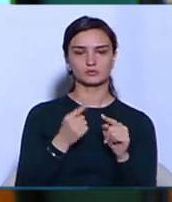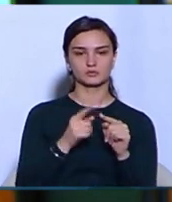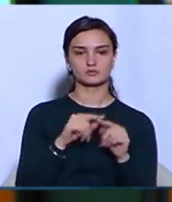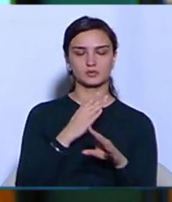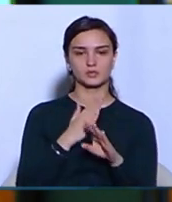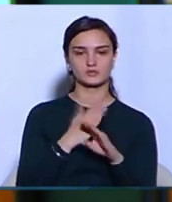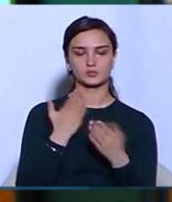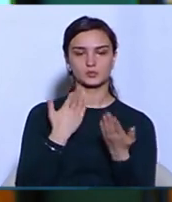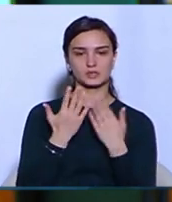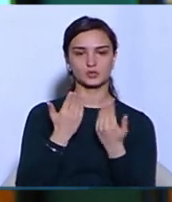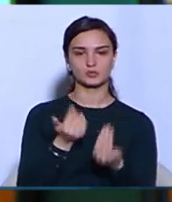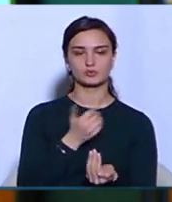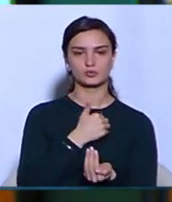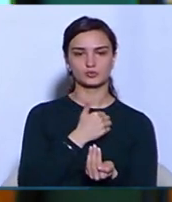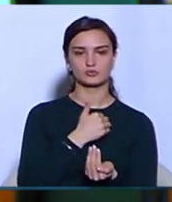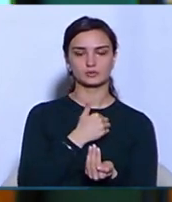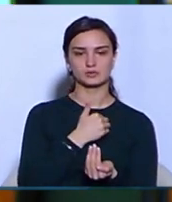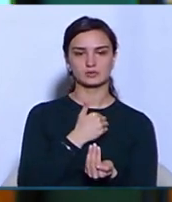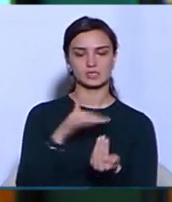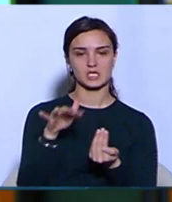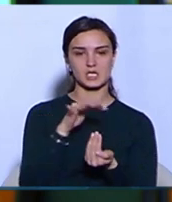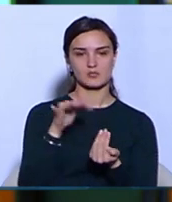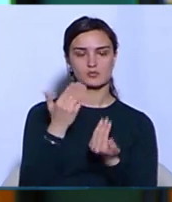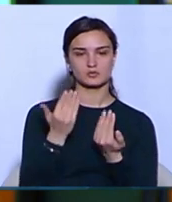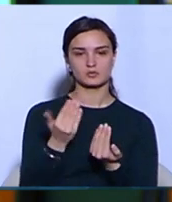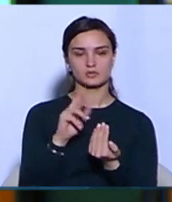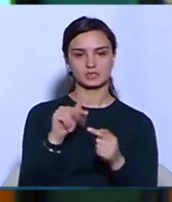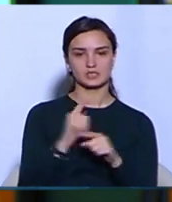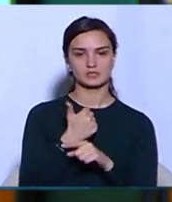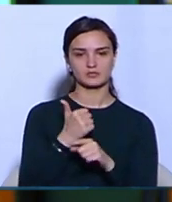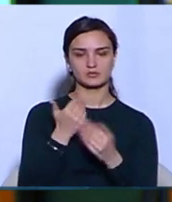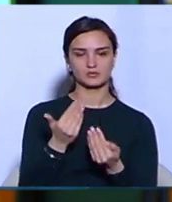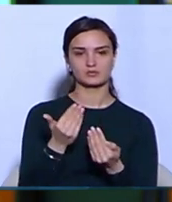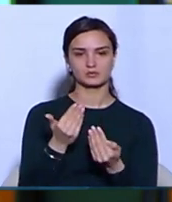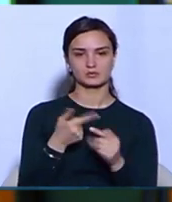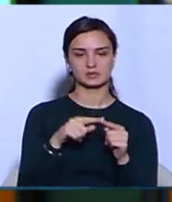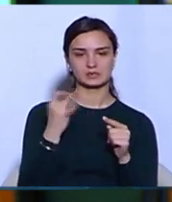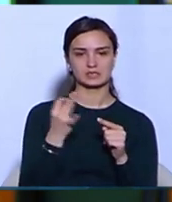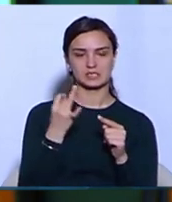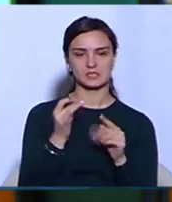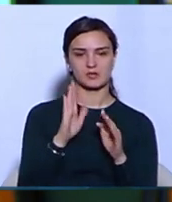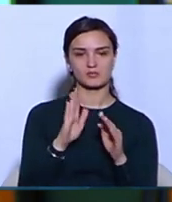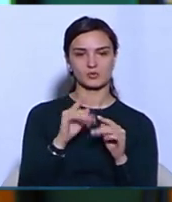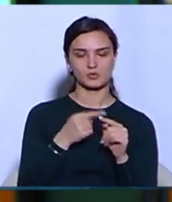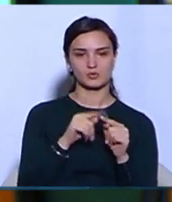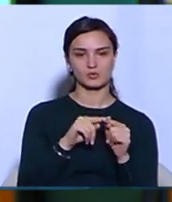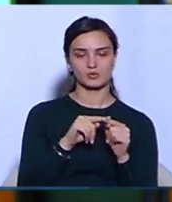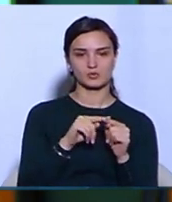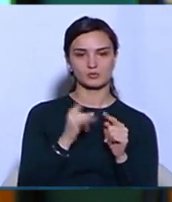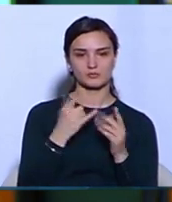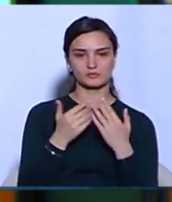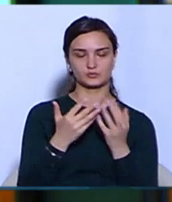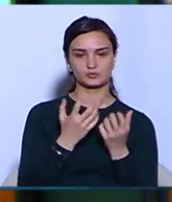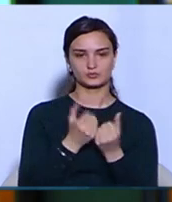აქვს ურთიერთობის სურვილი მაგალითად გარემოსთან მაგრამ ისევ როგორი ის ინტერესდება მხოლოდ საგნით რომელიც ბავშვს